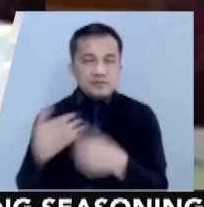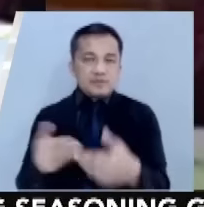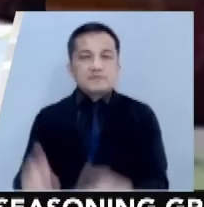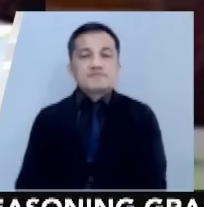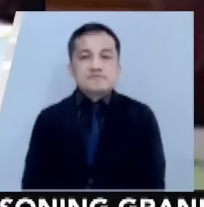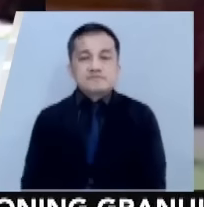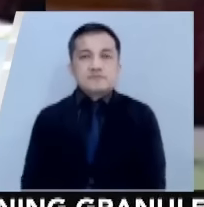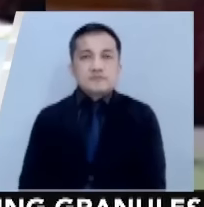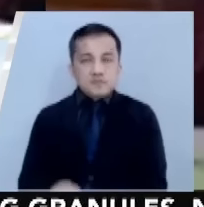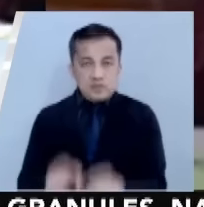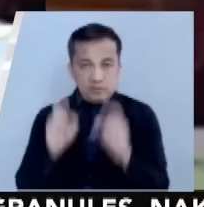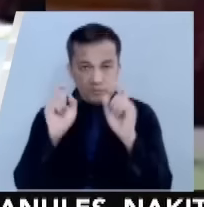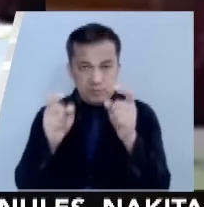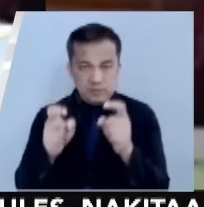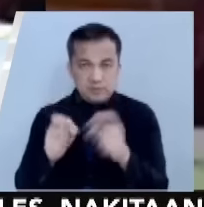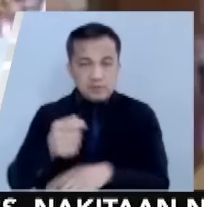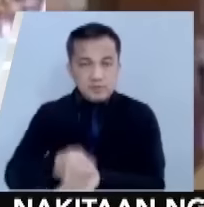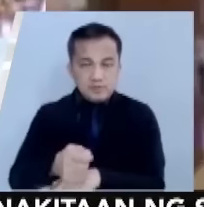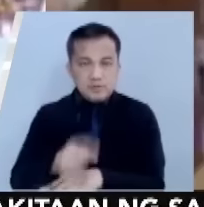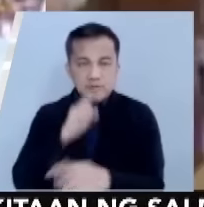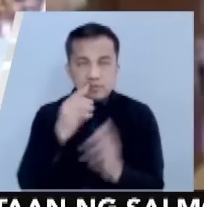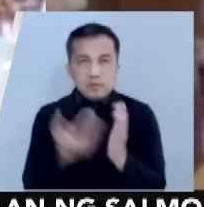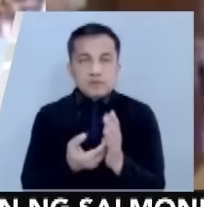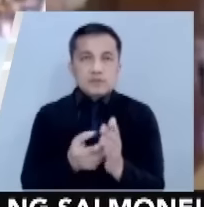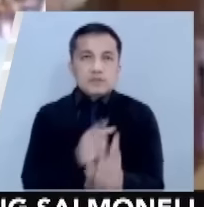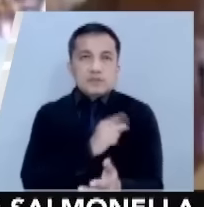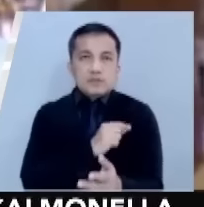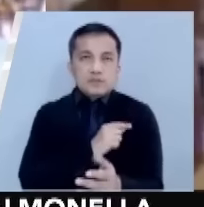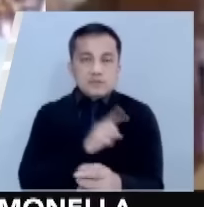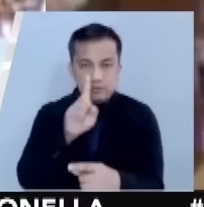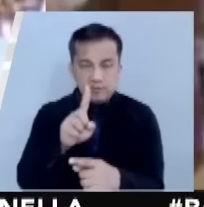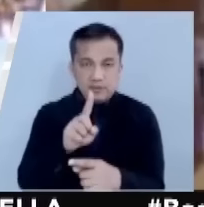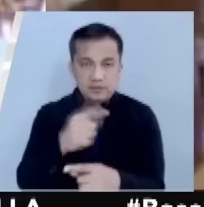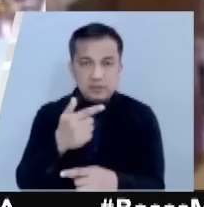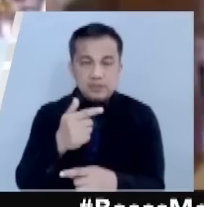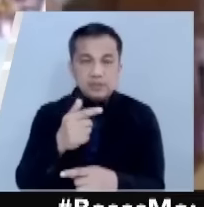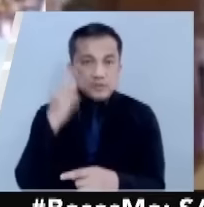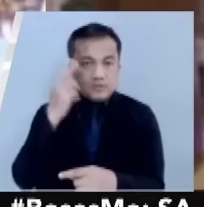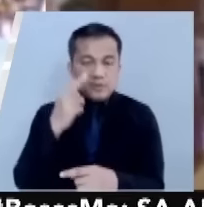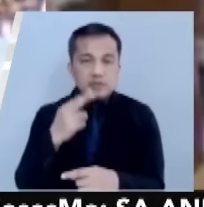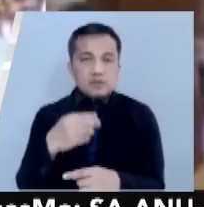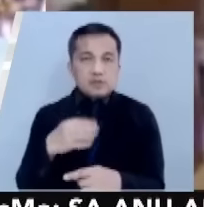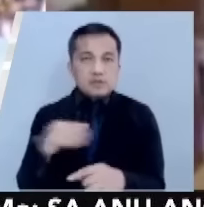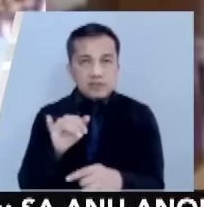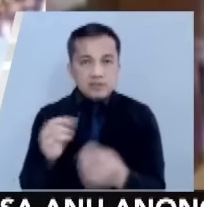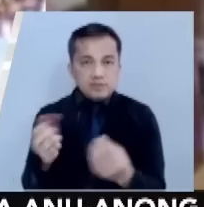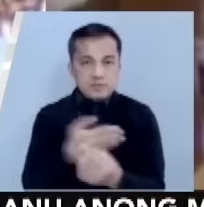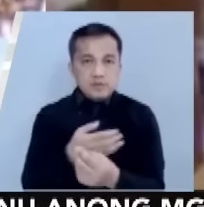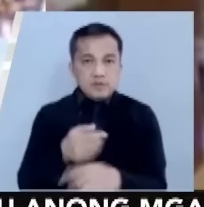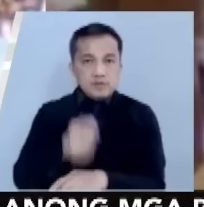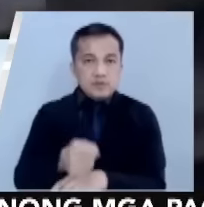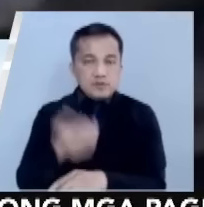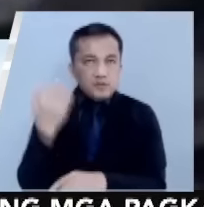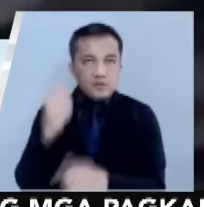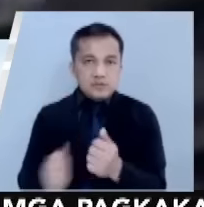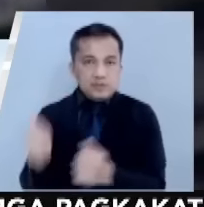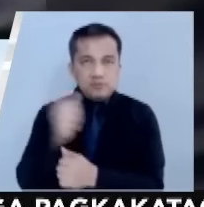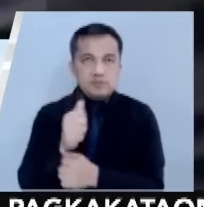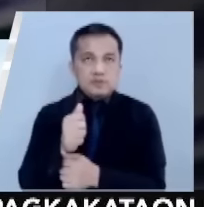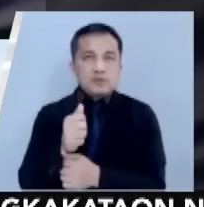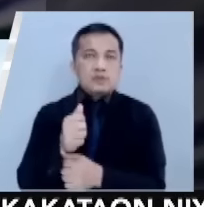ang paglilitis kung mapatunayang guilty na sa isang ground pa lang ng impeachment complaint tulad sa impeachment trial noon ni Chief Justice Renato Corona